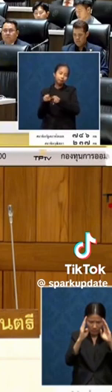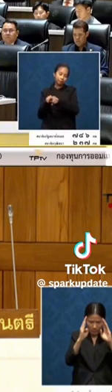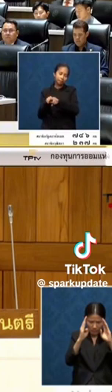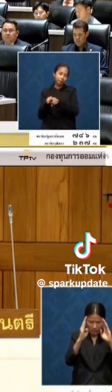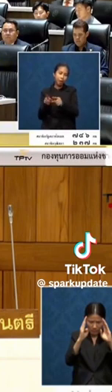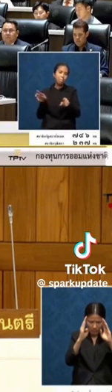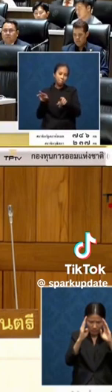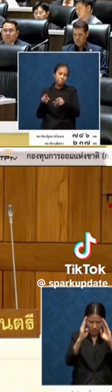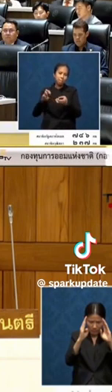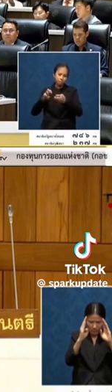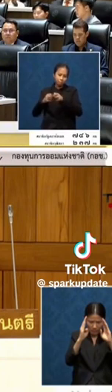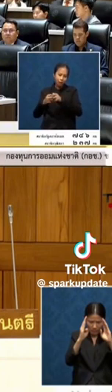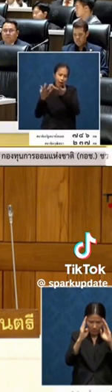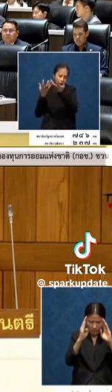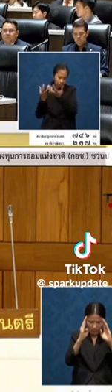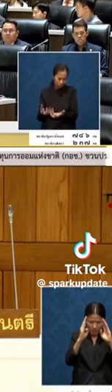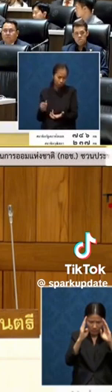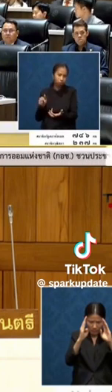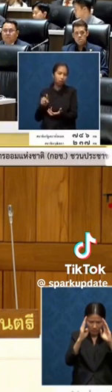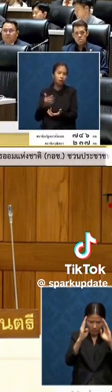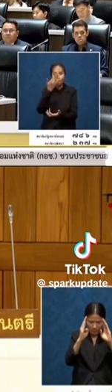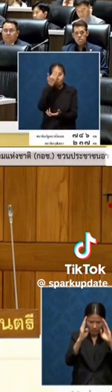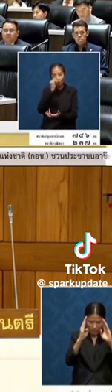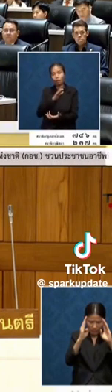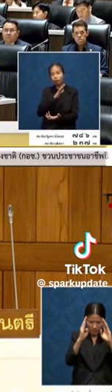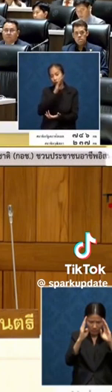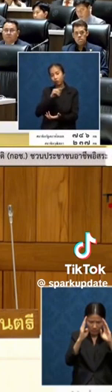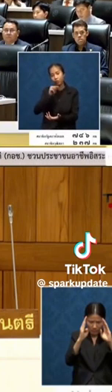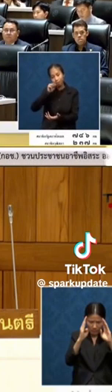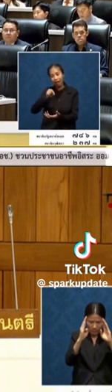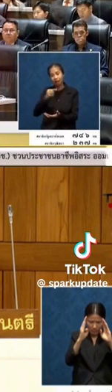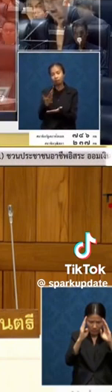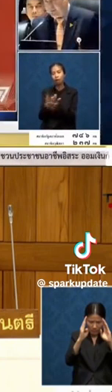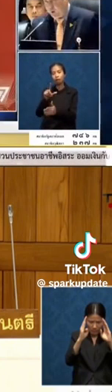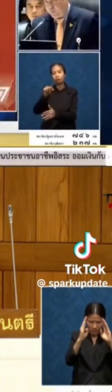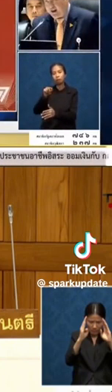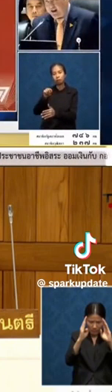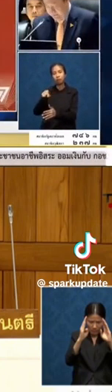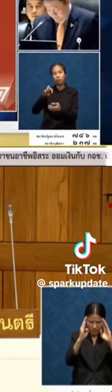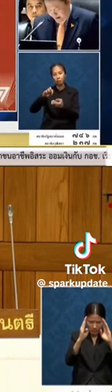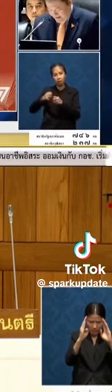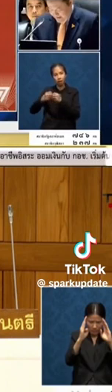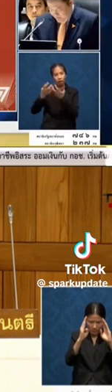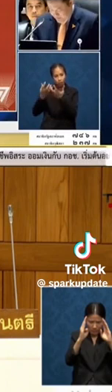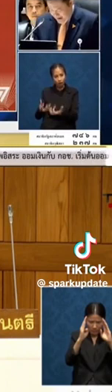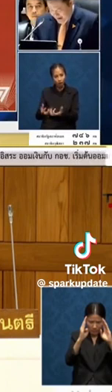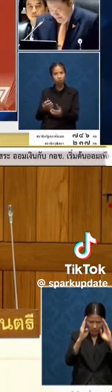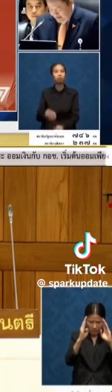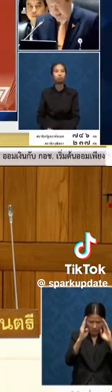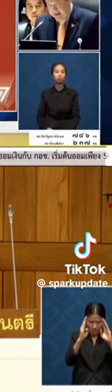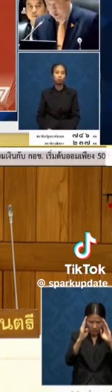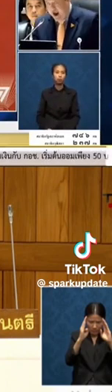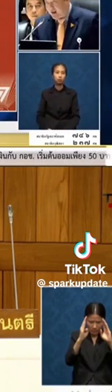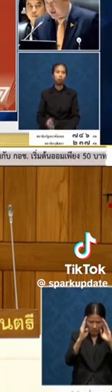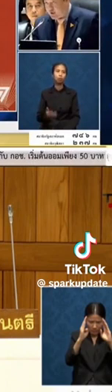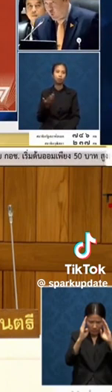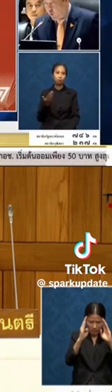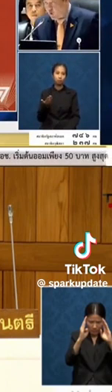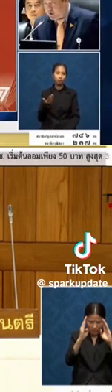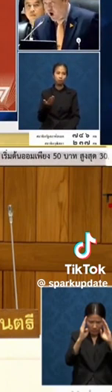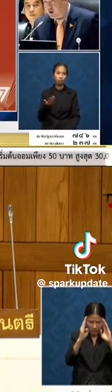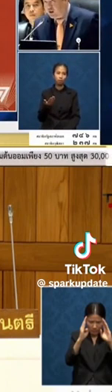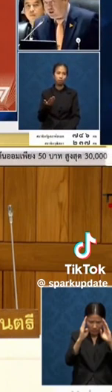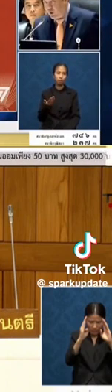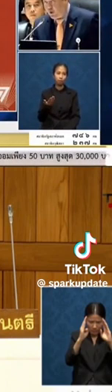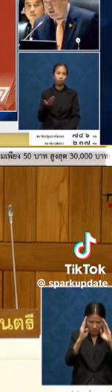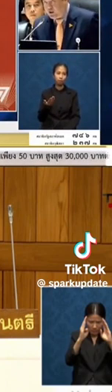งหนักด้วยนโยบาย20บาทตลอดสายของพวกท่านเรื่องนี้นะฮะผมเคยอภิปรายถึงกระบวนการที่เรียกว่าถูก